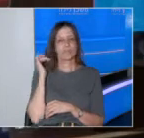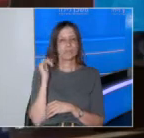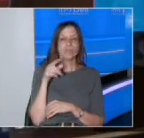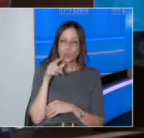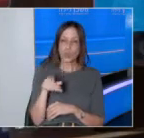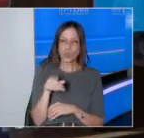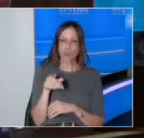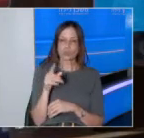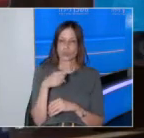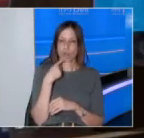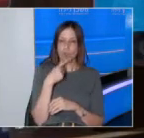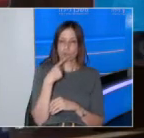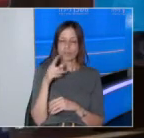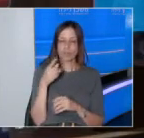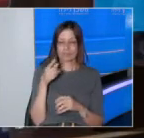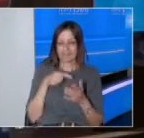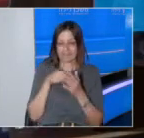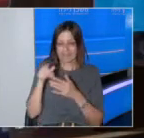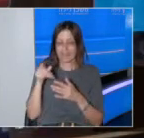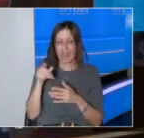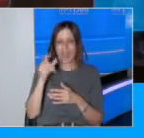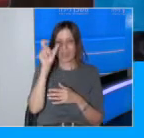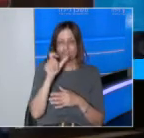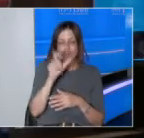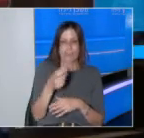הוא זה שגורם לאנשים למות.